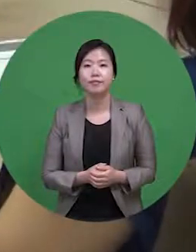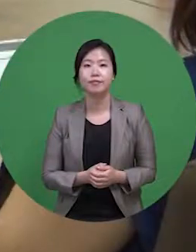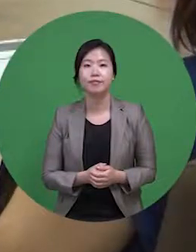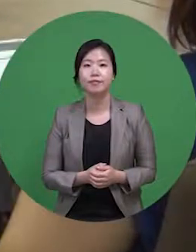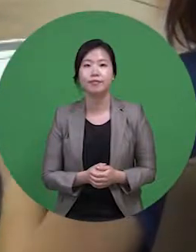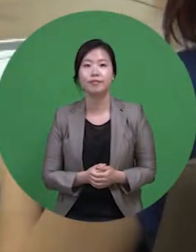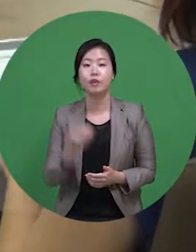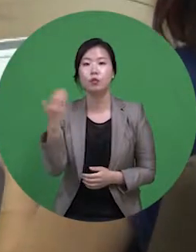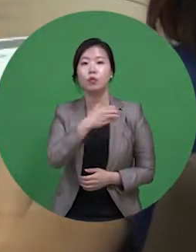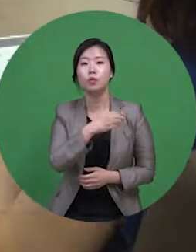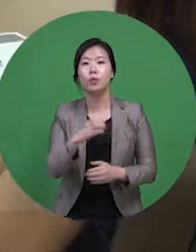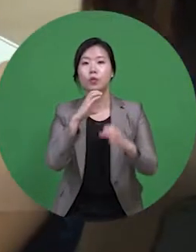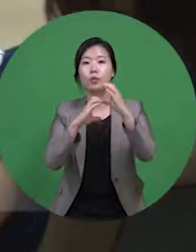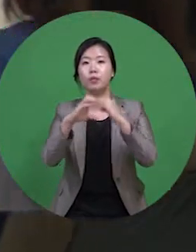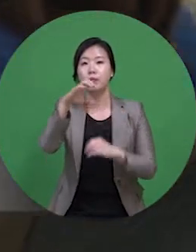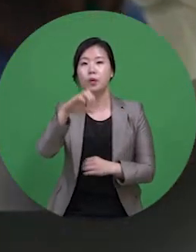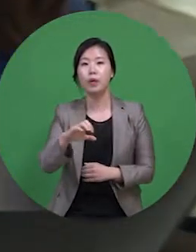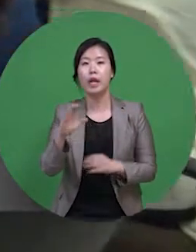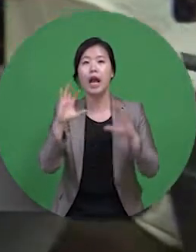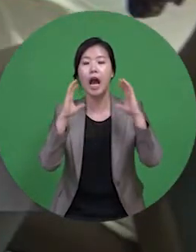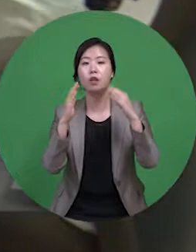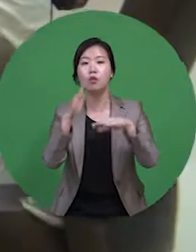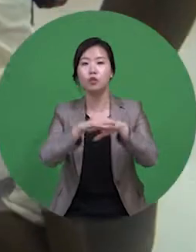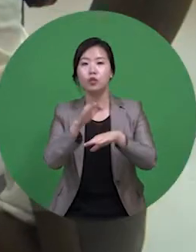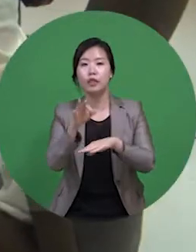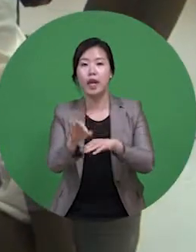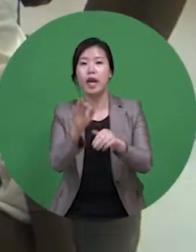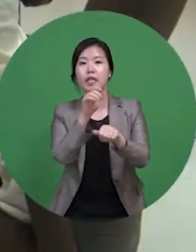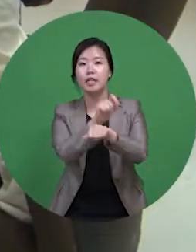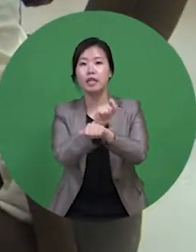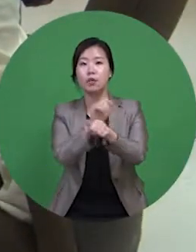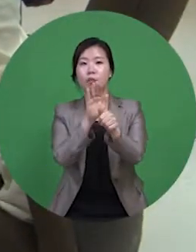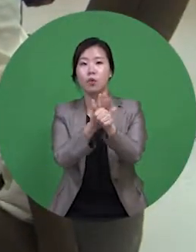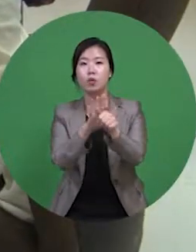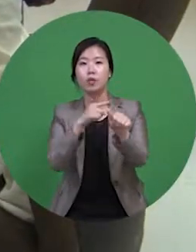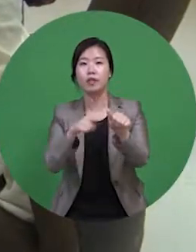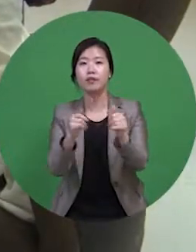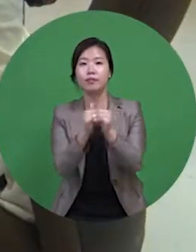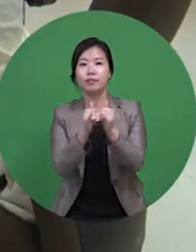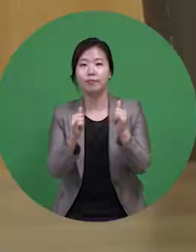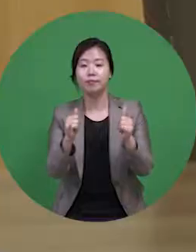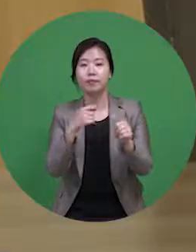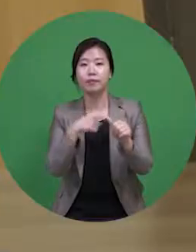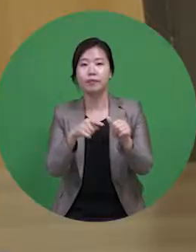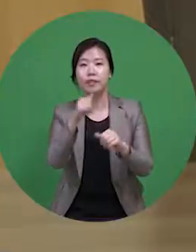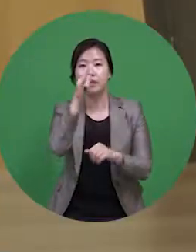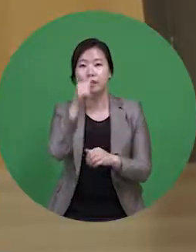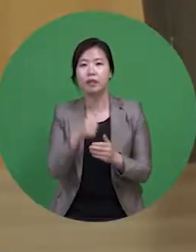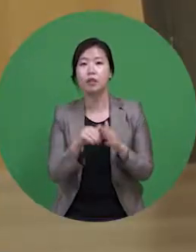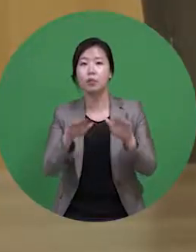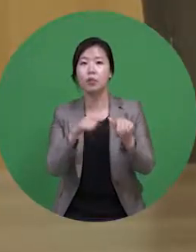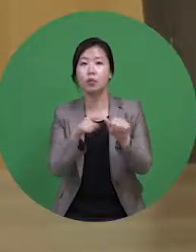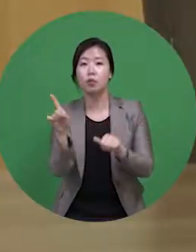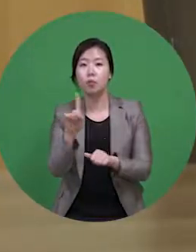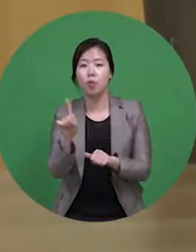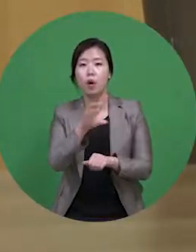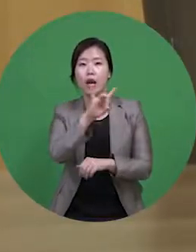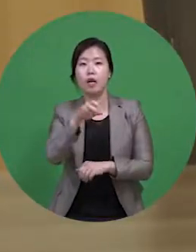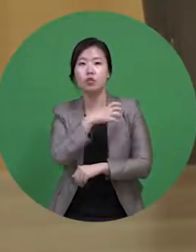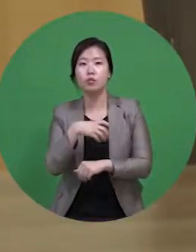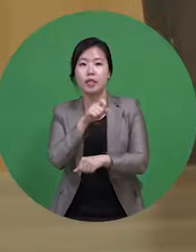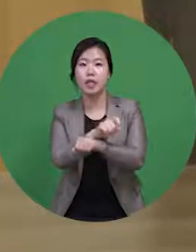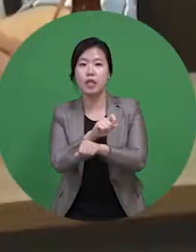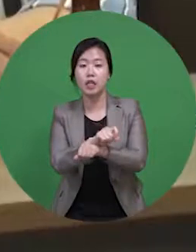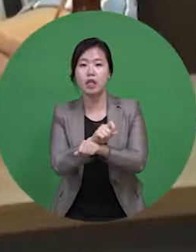구로구청 소통홀에서 아동수당 행정보조인력 교육이 열렸습니다. 이번 교육은 각 동사무소에서